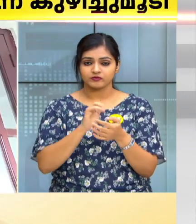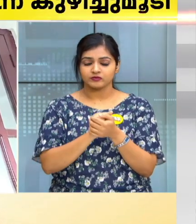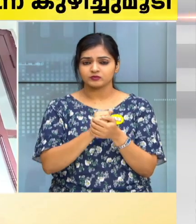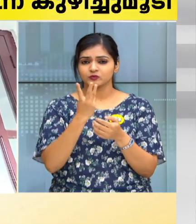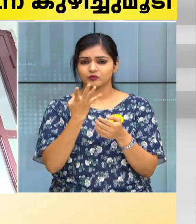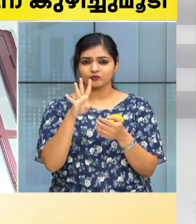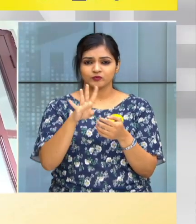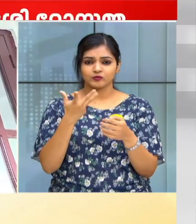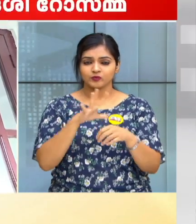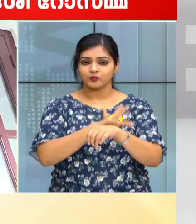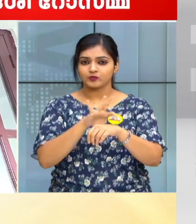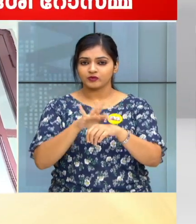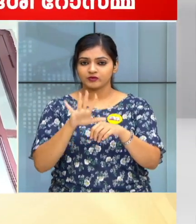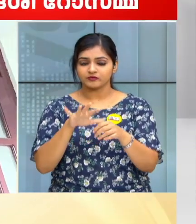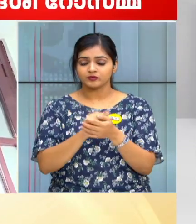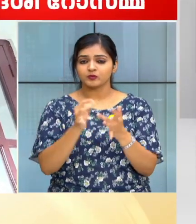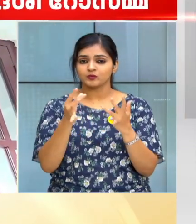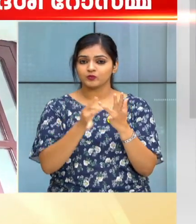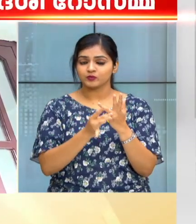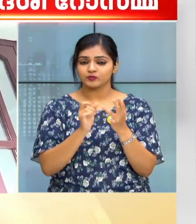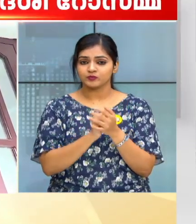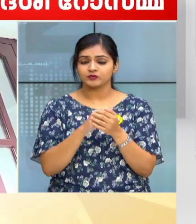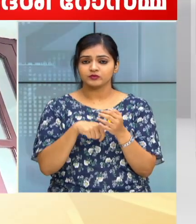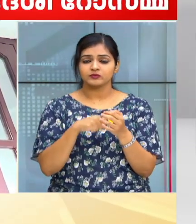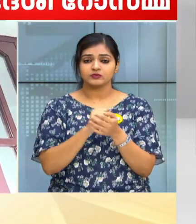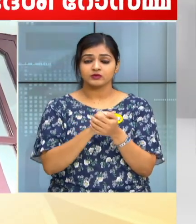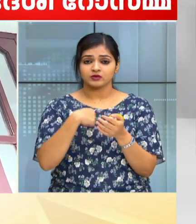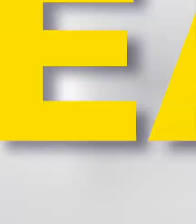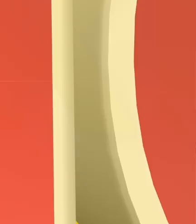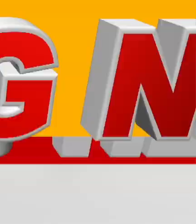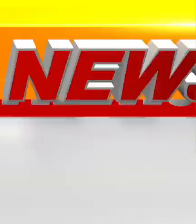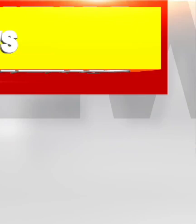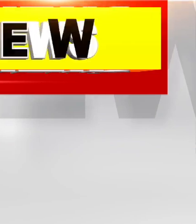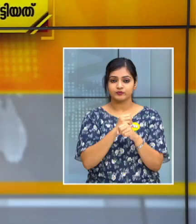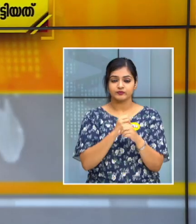വള, മോതിരം കയ്യിലില്ലെന്ന് കണ്ടിട്ടില്ല. പിന്നീട്